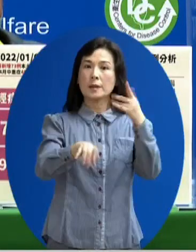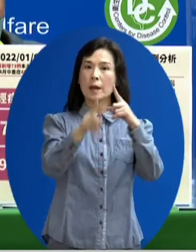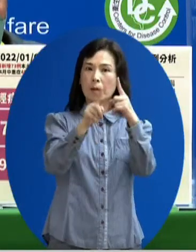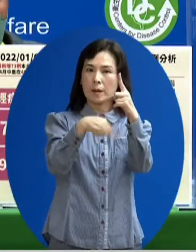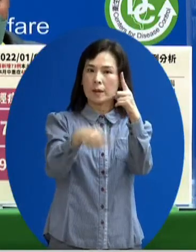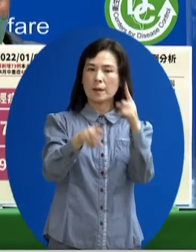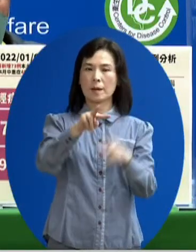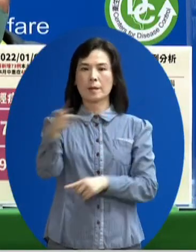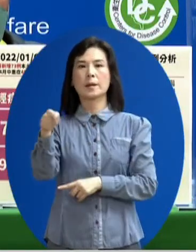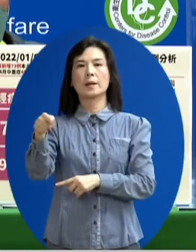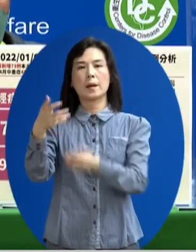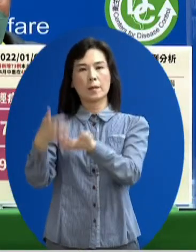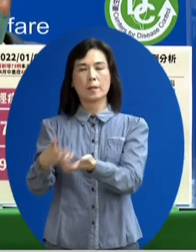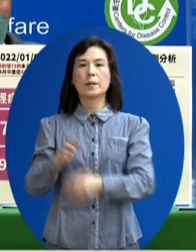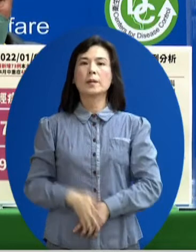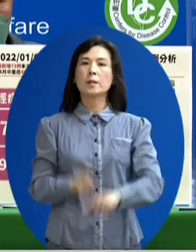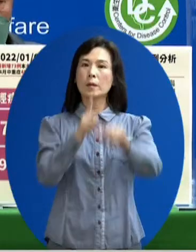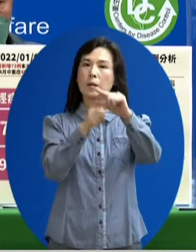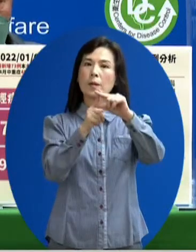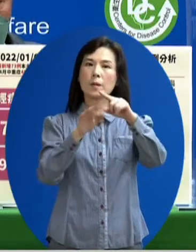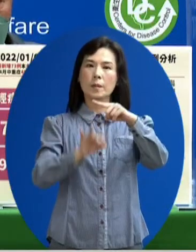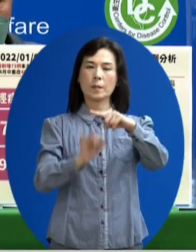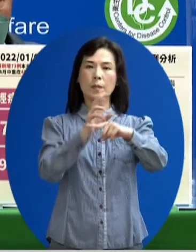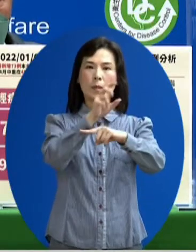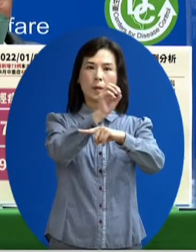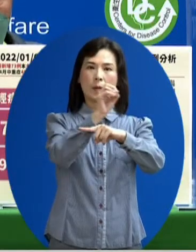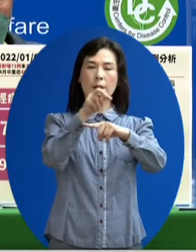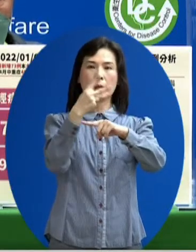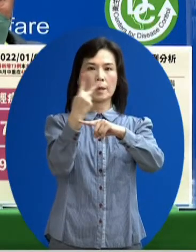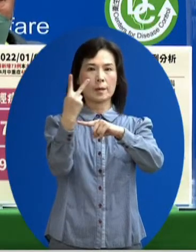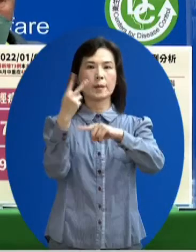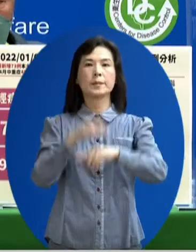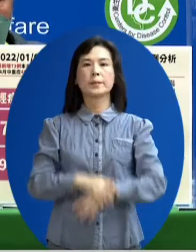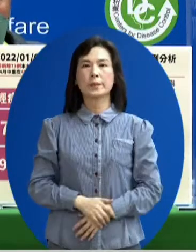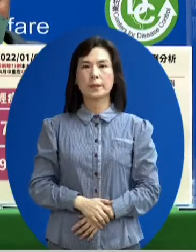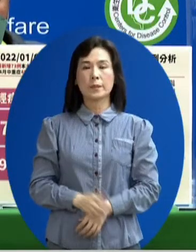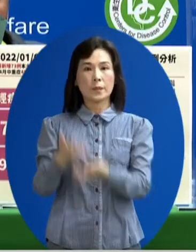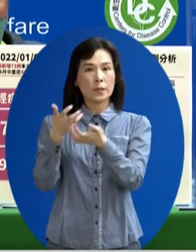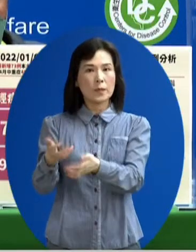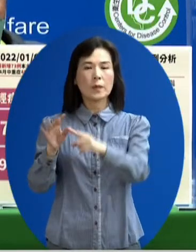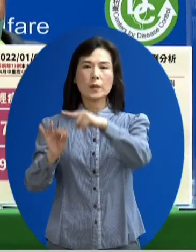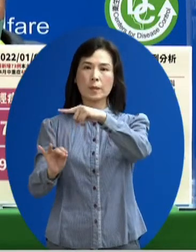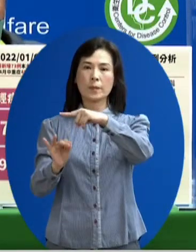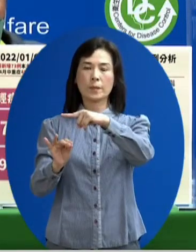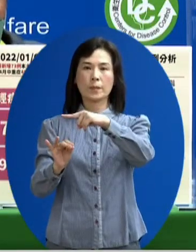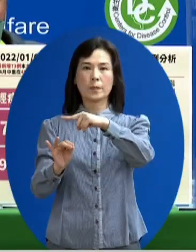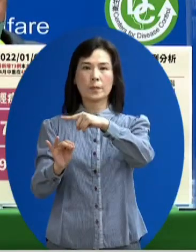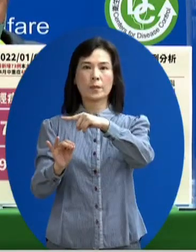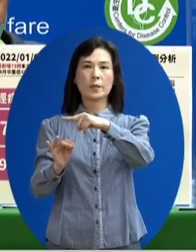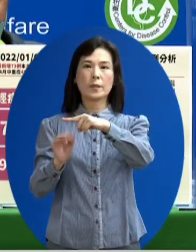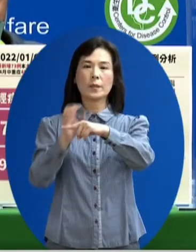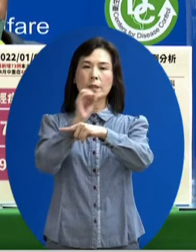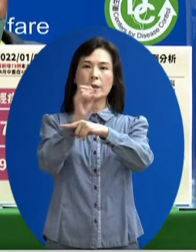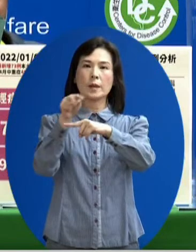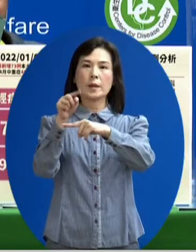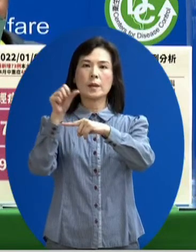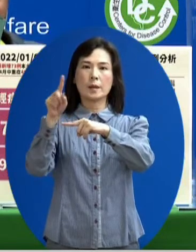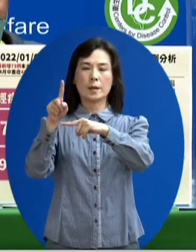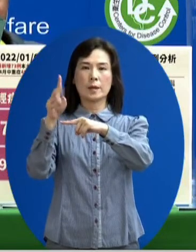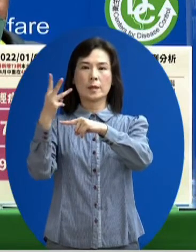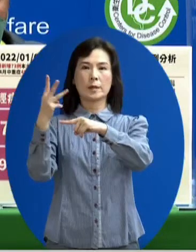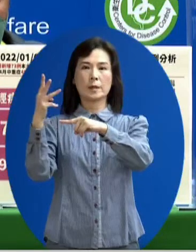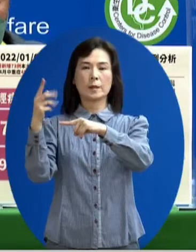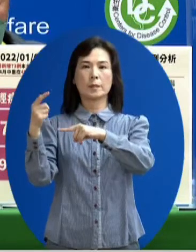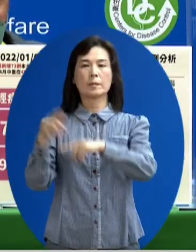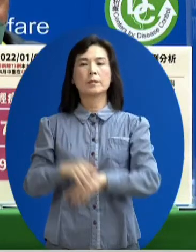移到重症来，那中症的比例是0.22%，那重症的比例是0.03%，